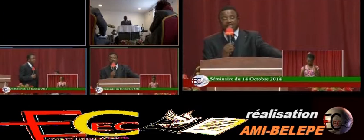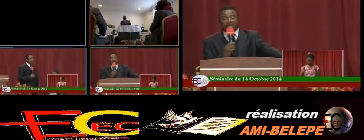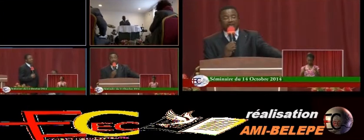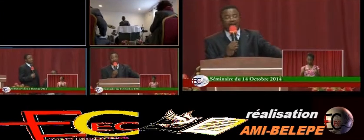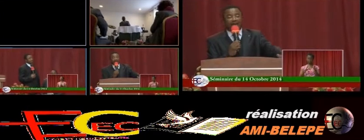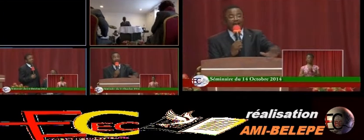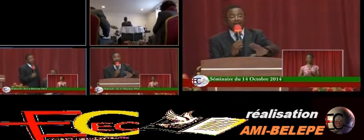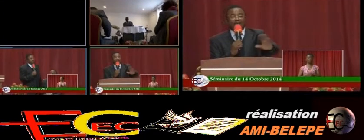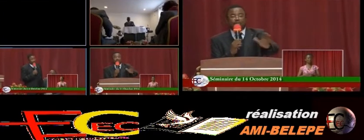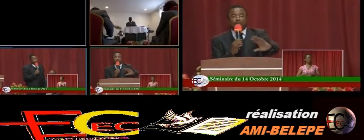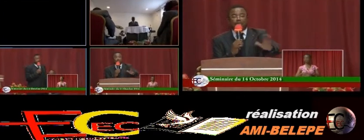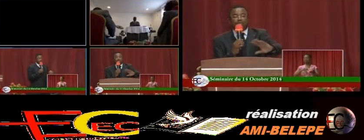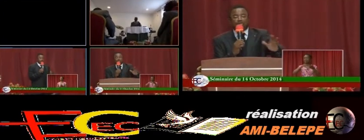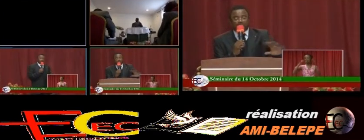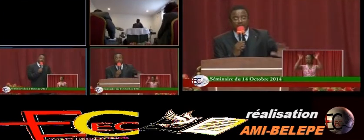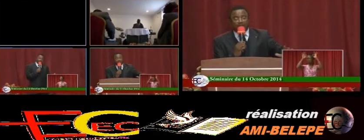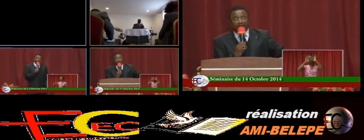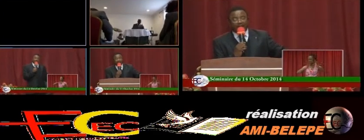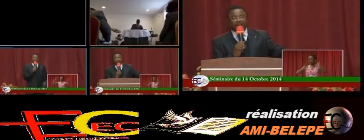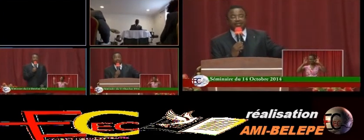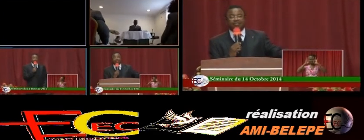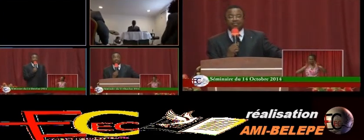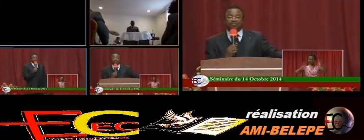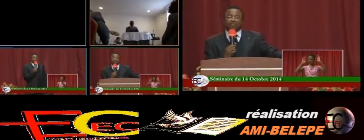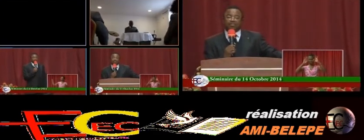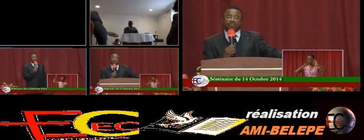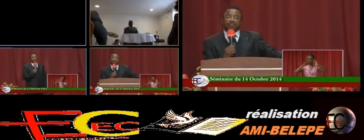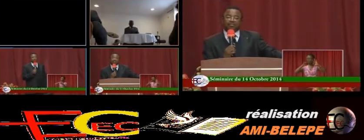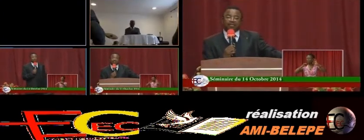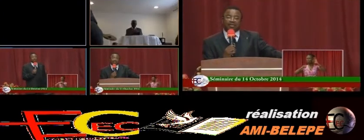En sorte que rien ne pourra plus nous embraler.